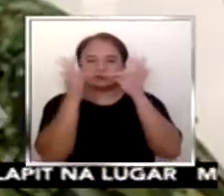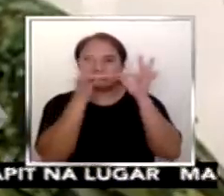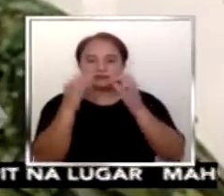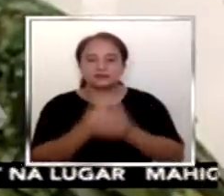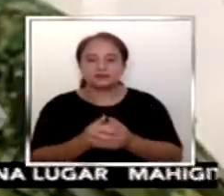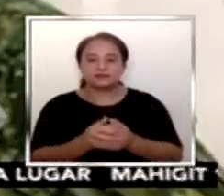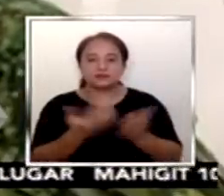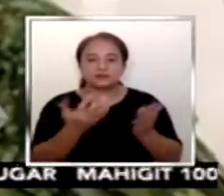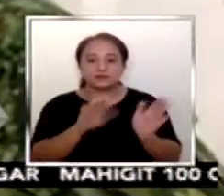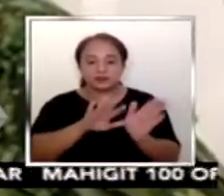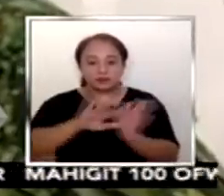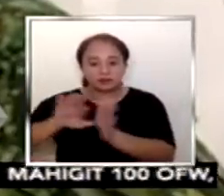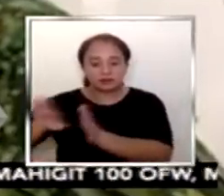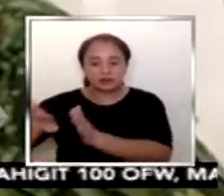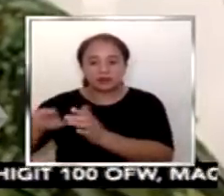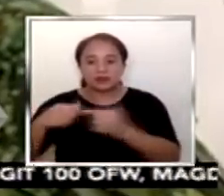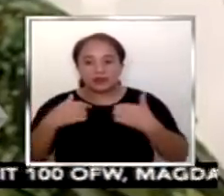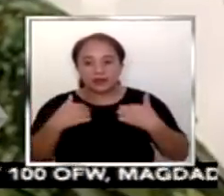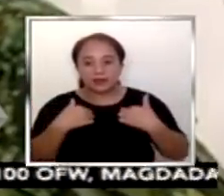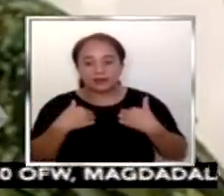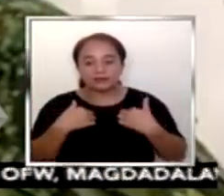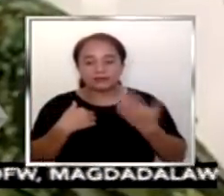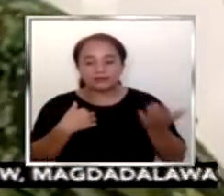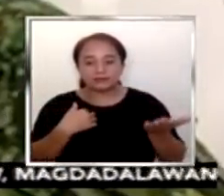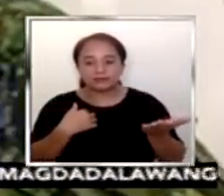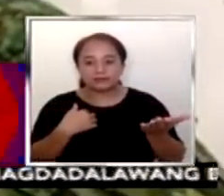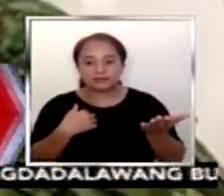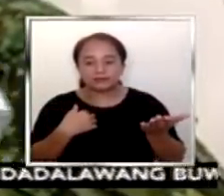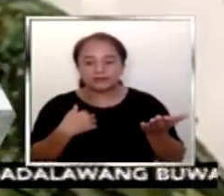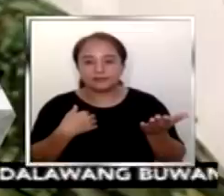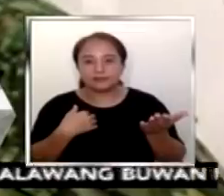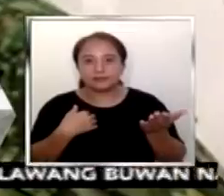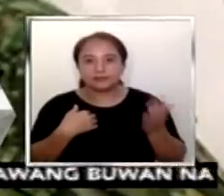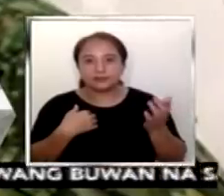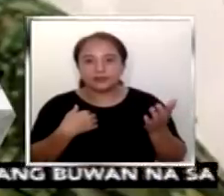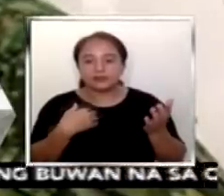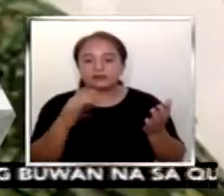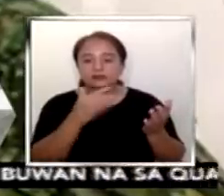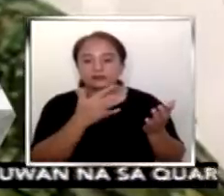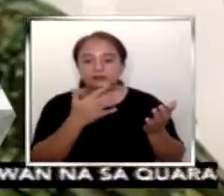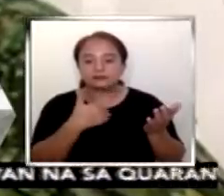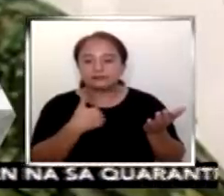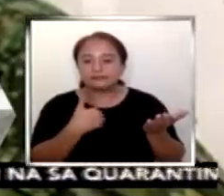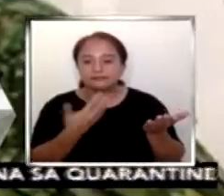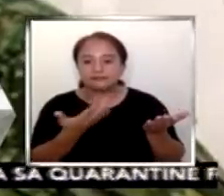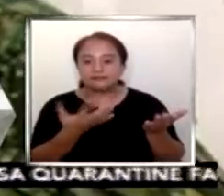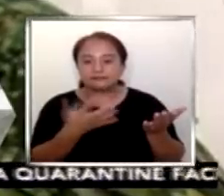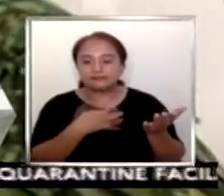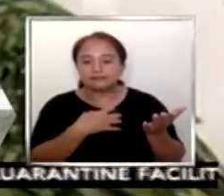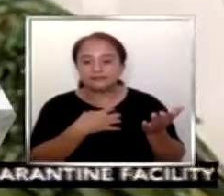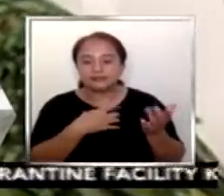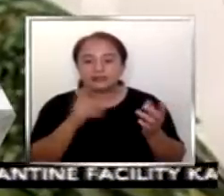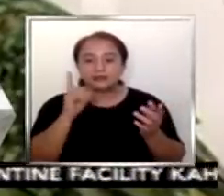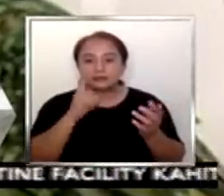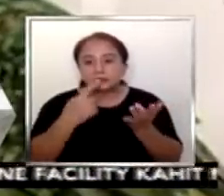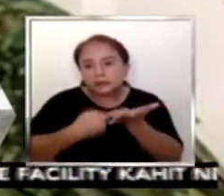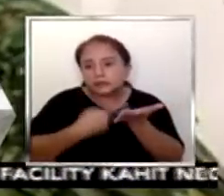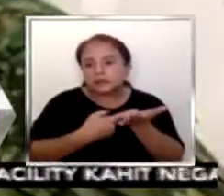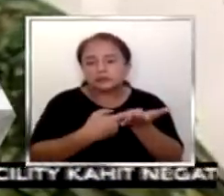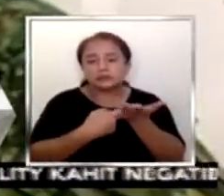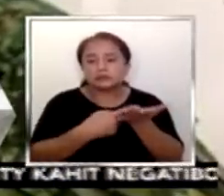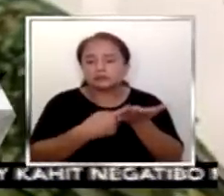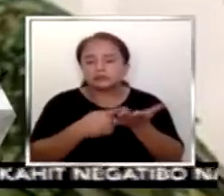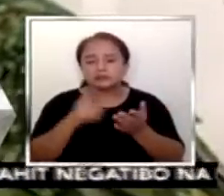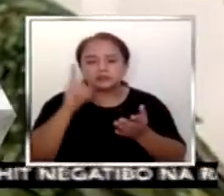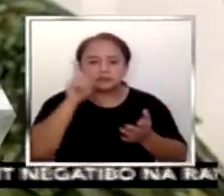pa ng court fees, ginagamit pa nila ito sa hindi maayos na paraan. Ang pundong